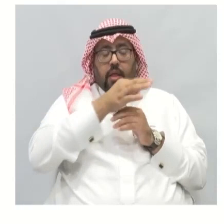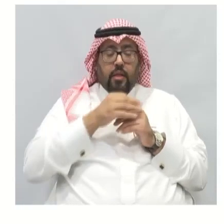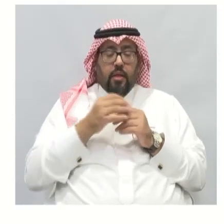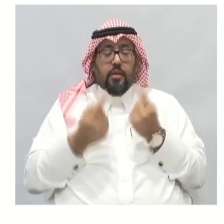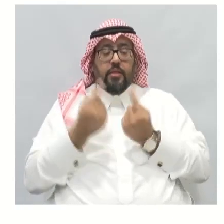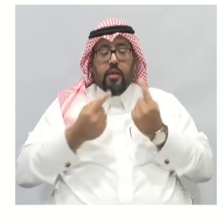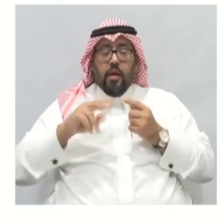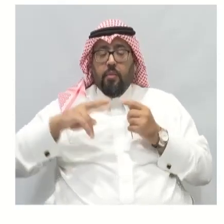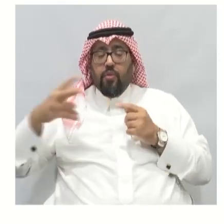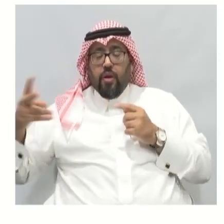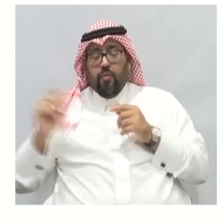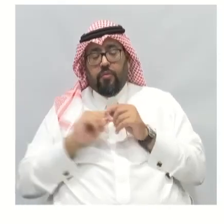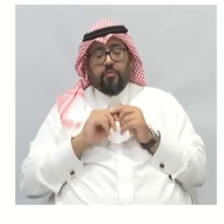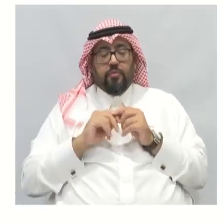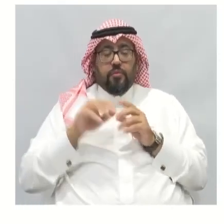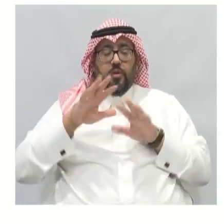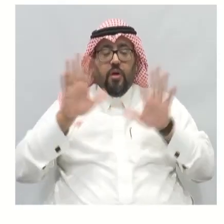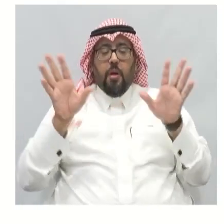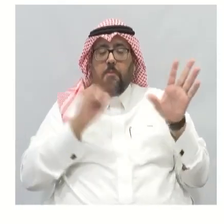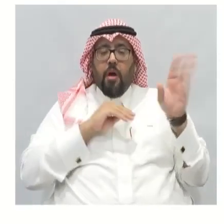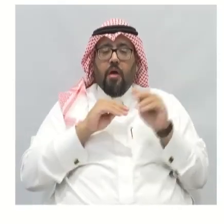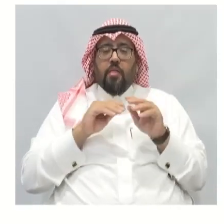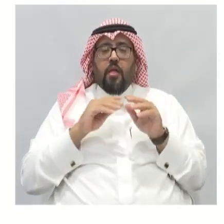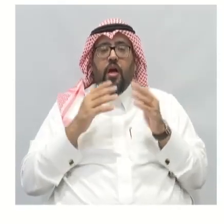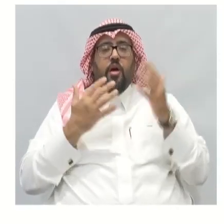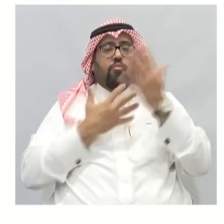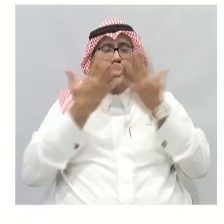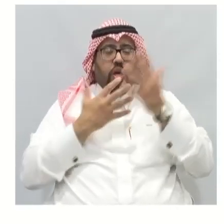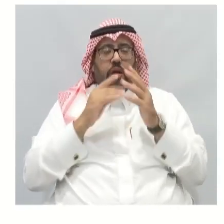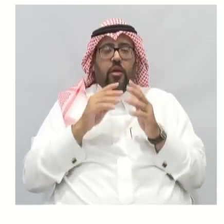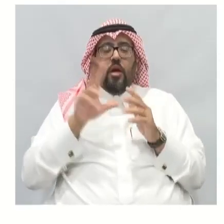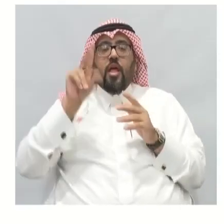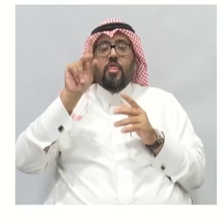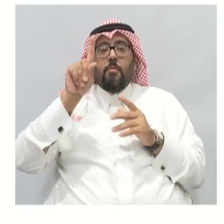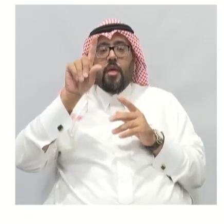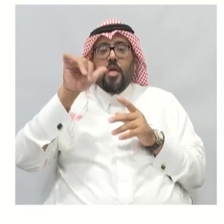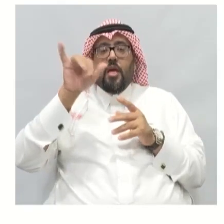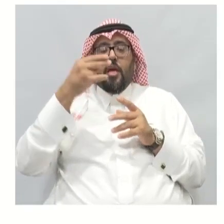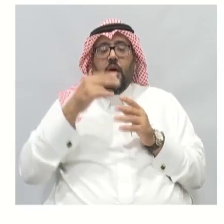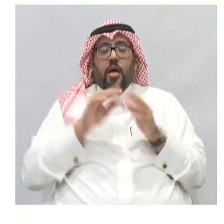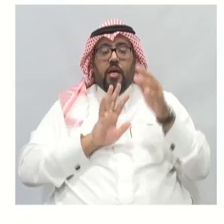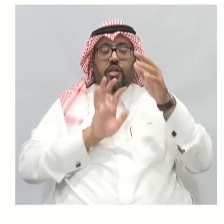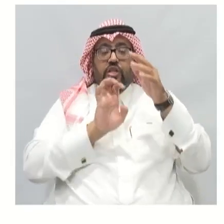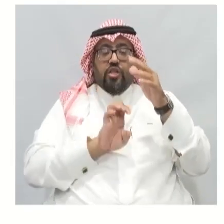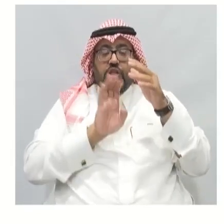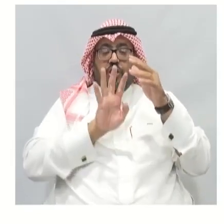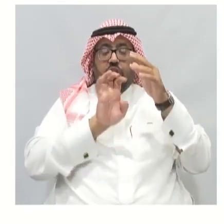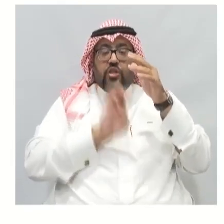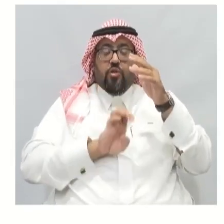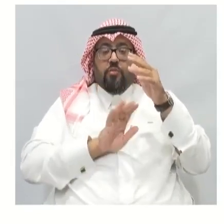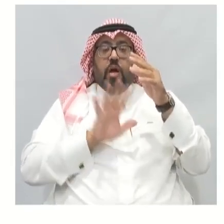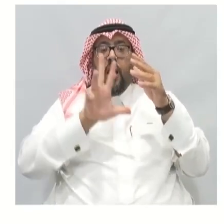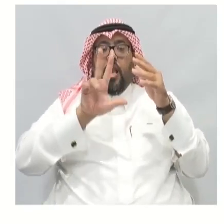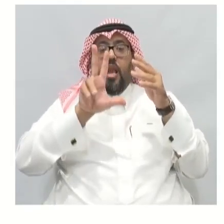ولات الزراعيه وتصيب البلاد بعض الكوارث الطبيعيه وخصوصا الولايات التي تطل على خليج